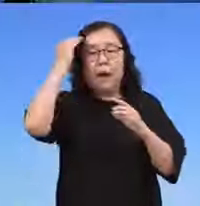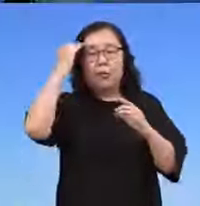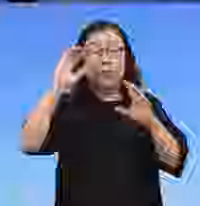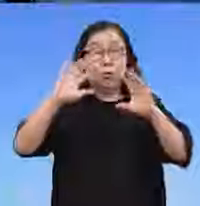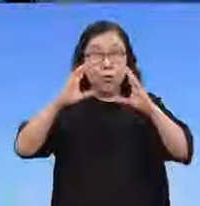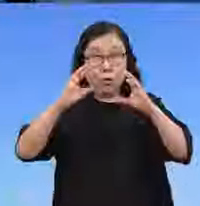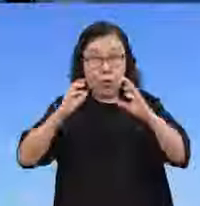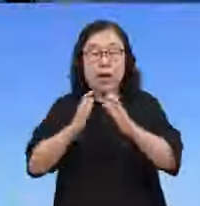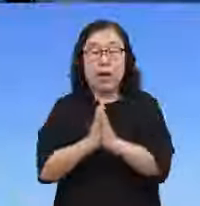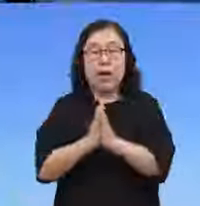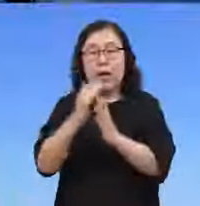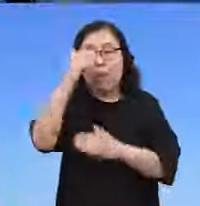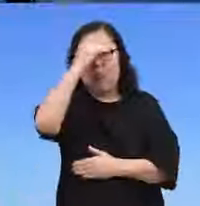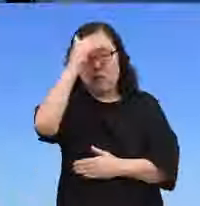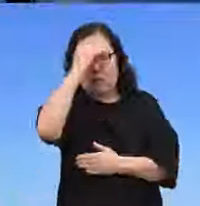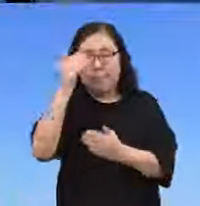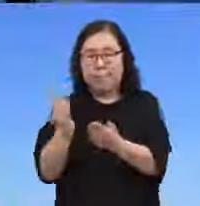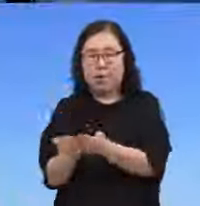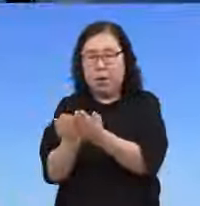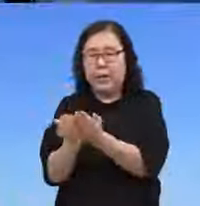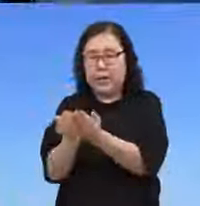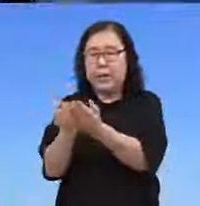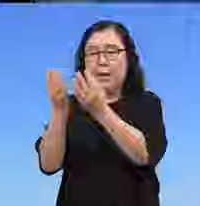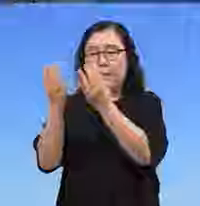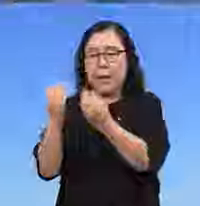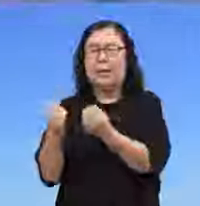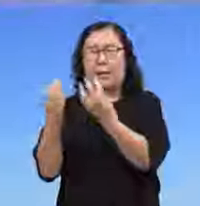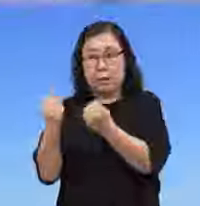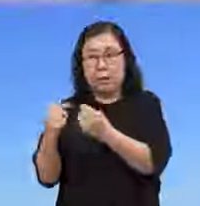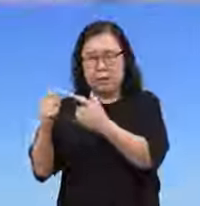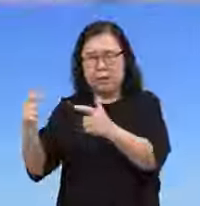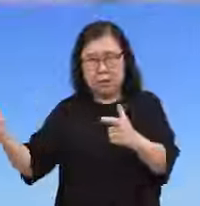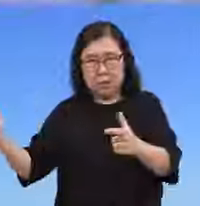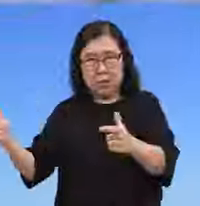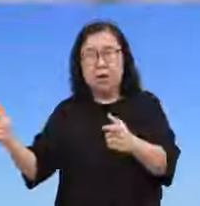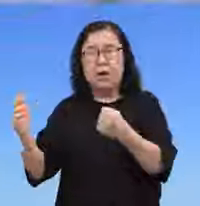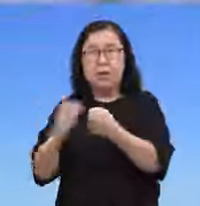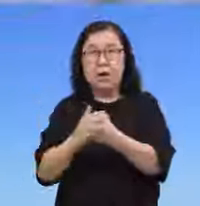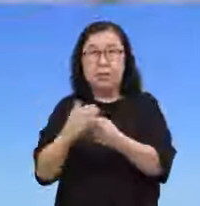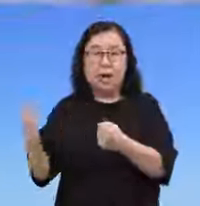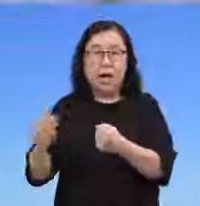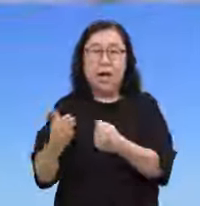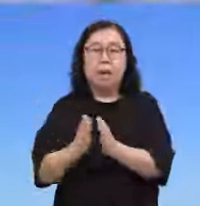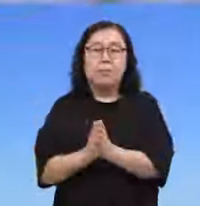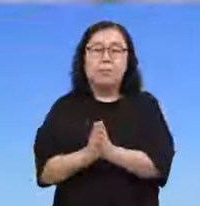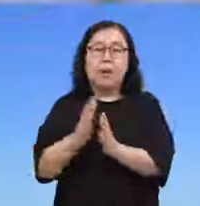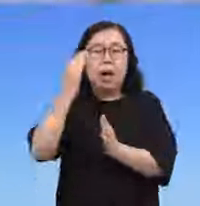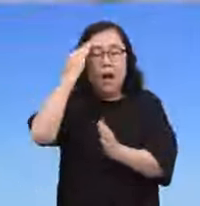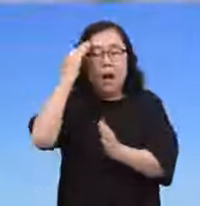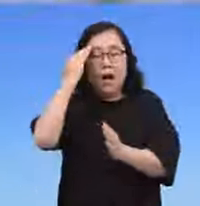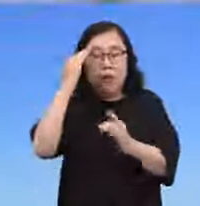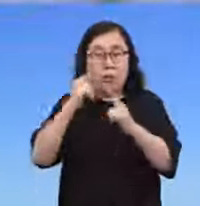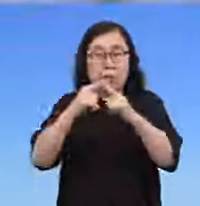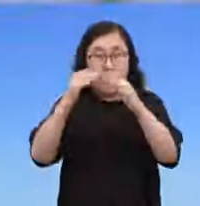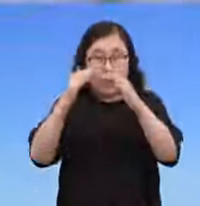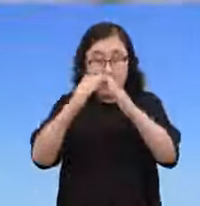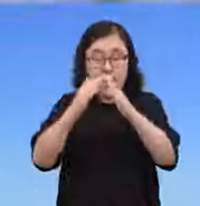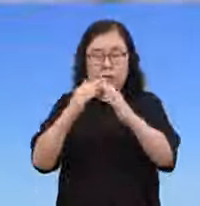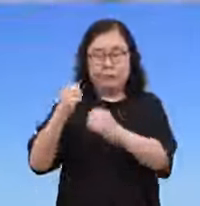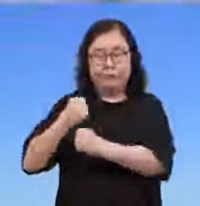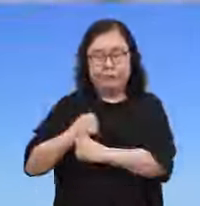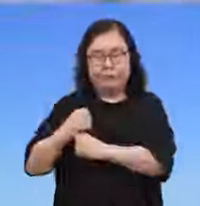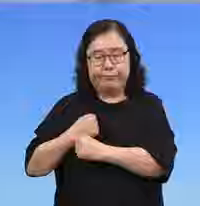군함 같은 교회가 많아지기를 소망합니다. 이 선교사님께서 그 조국교회를 바라보면서